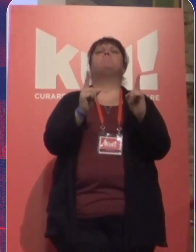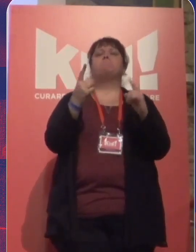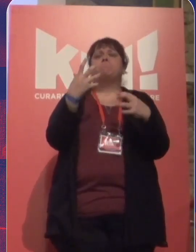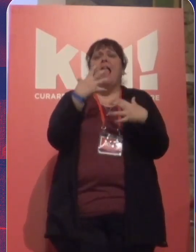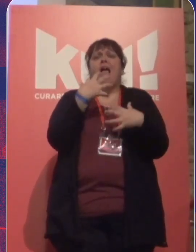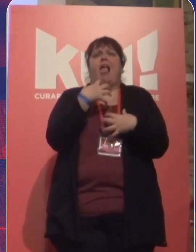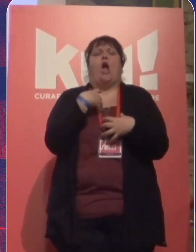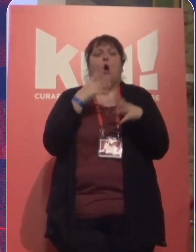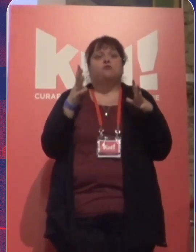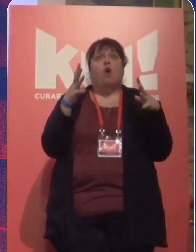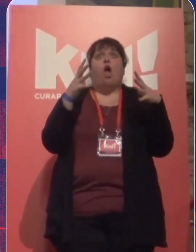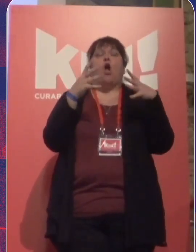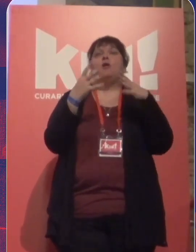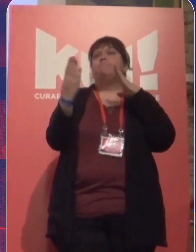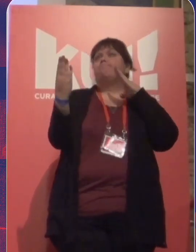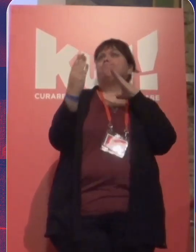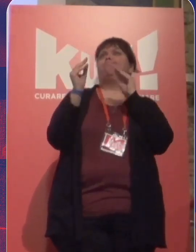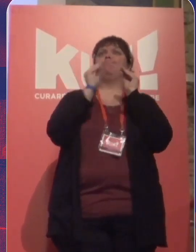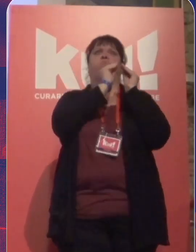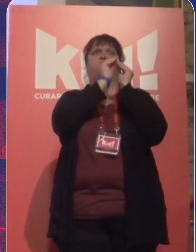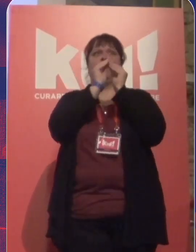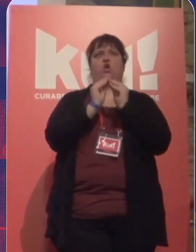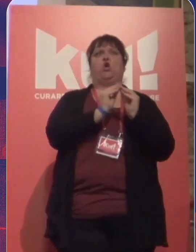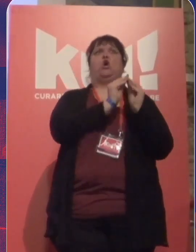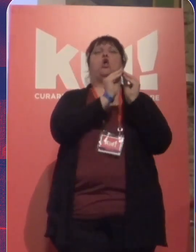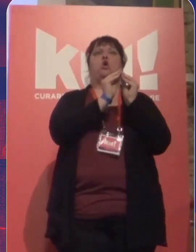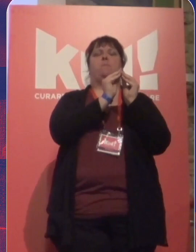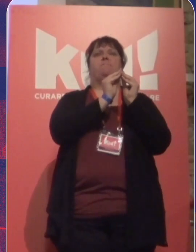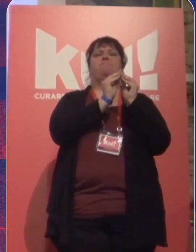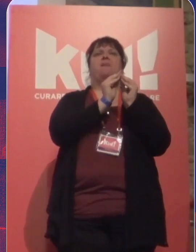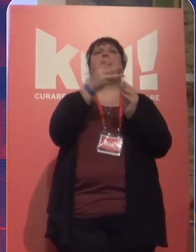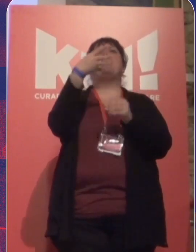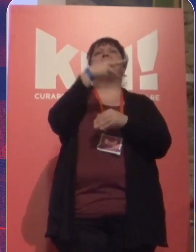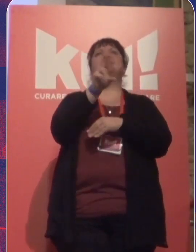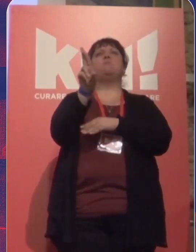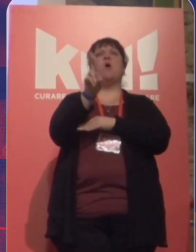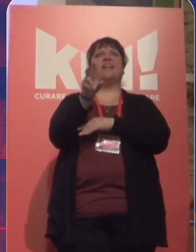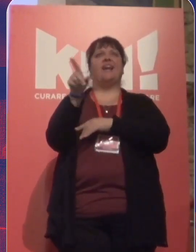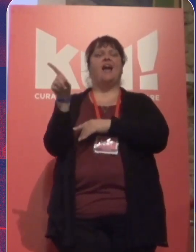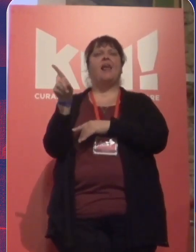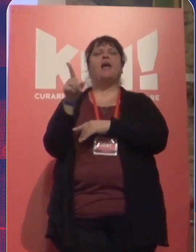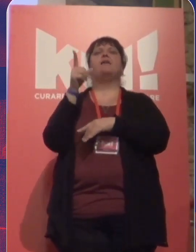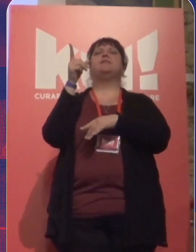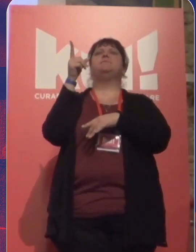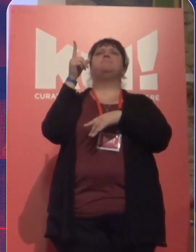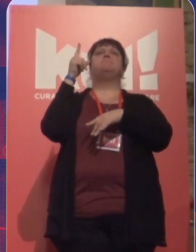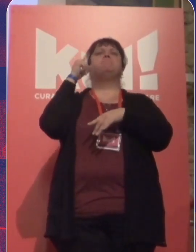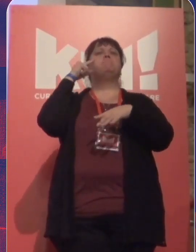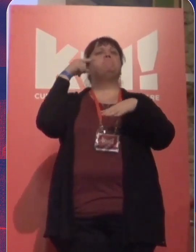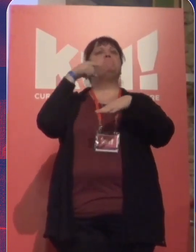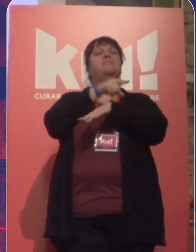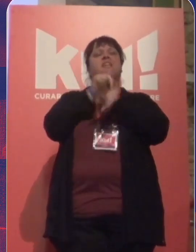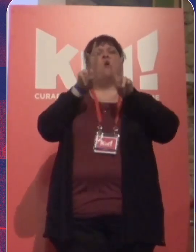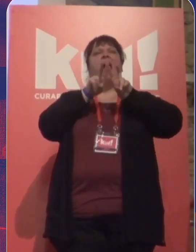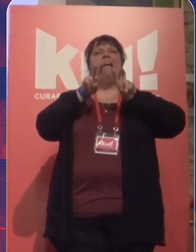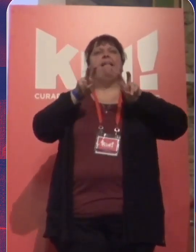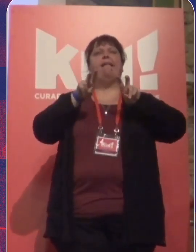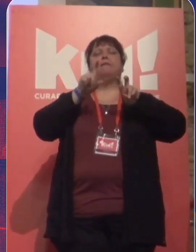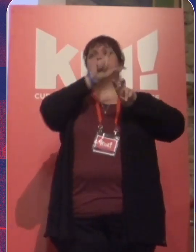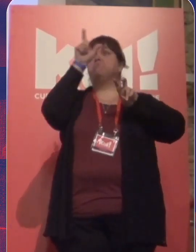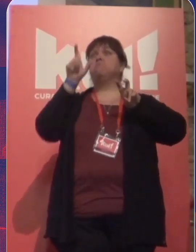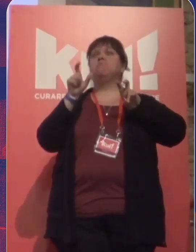avvenire incerto massimo recalcati è uno degli psicoanalisti più note in italia